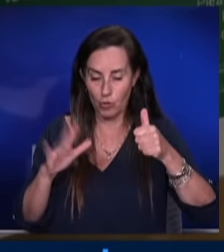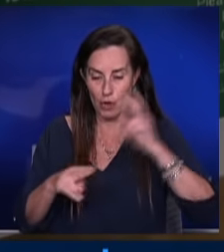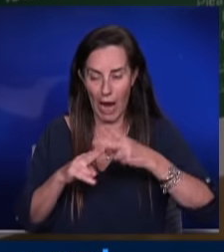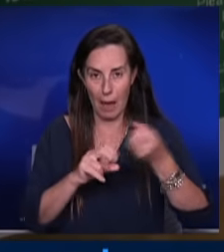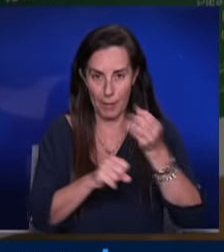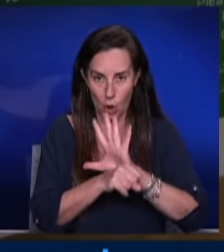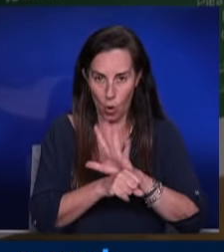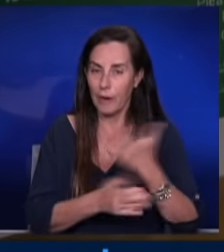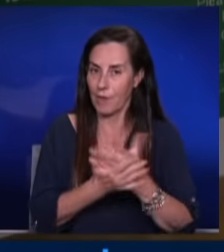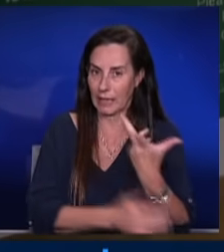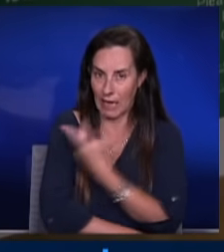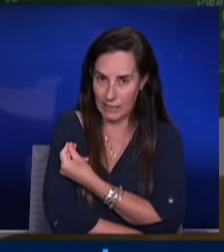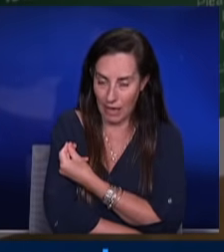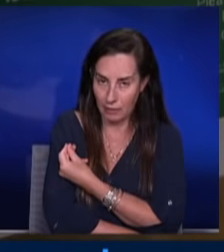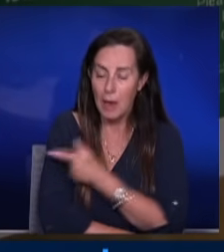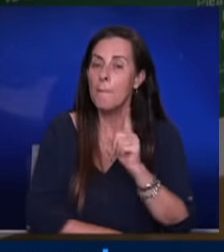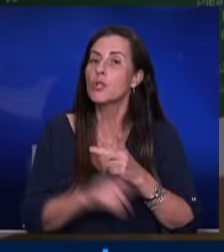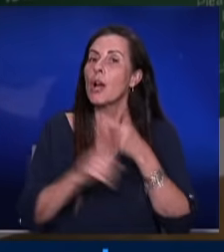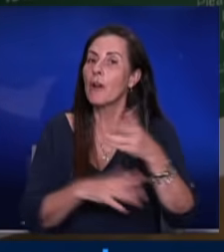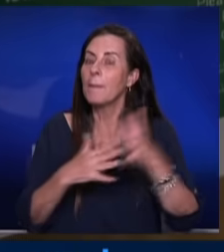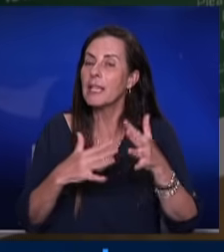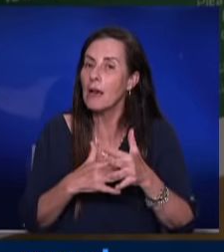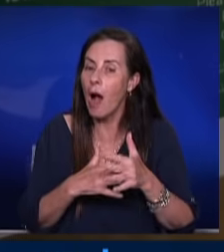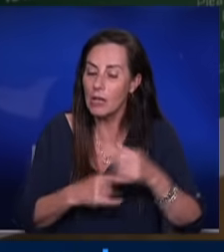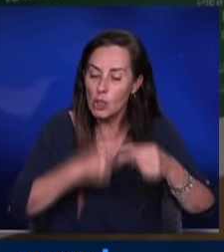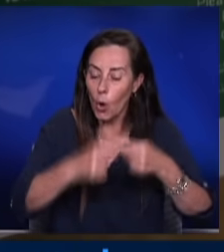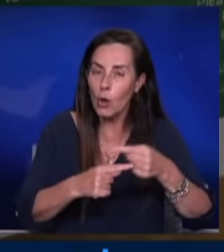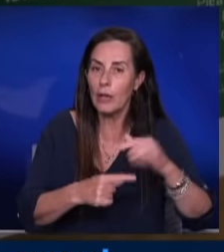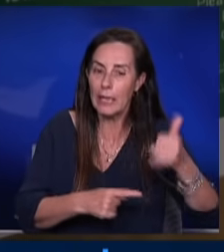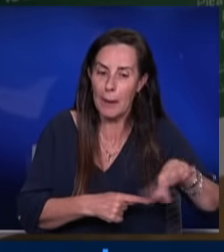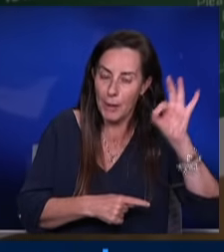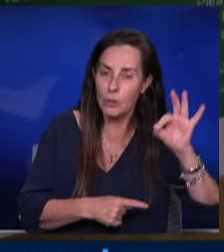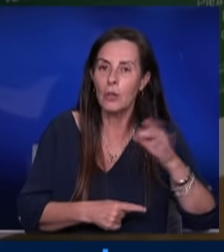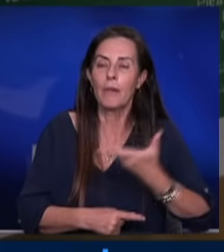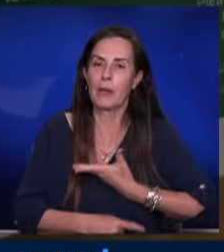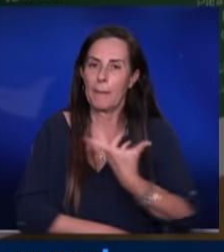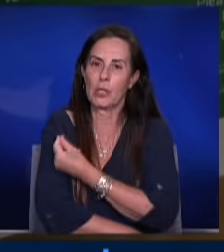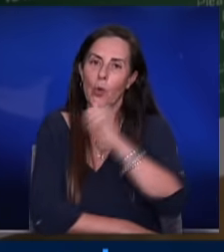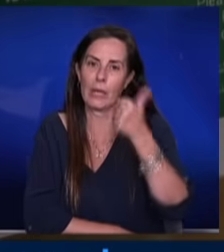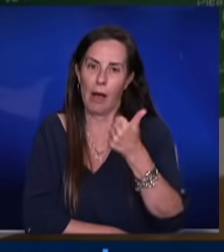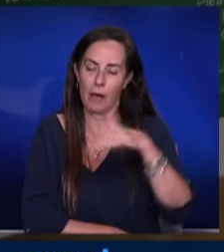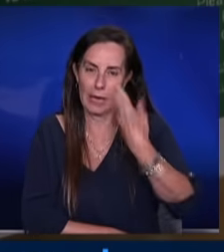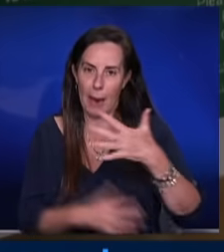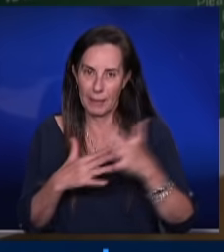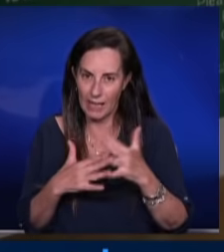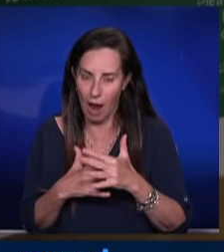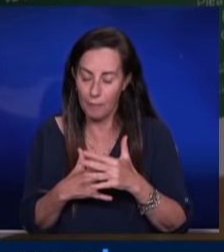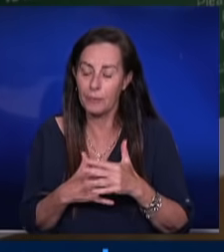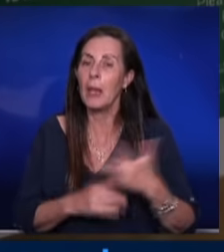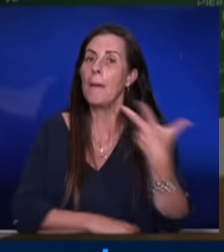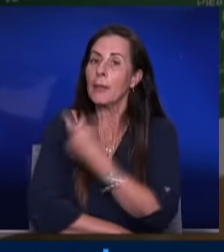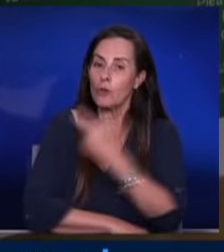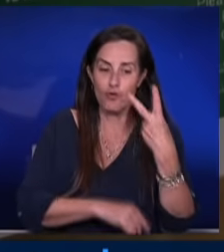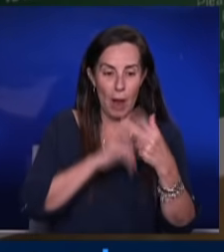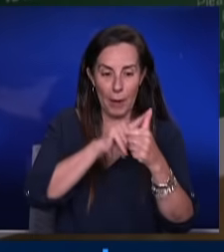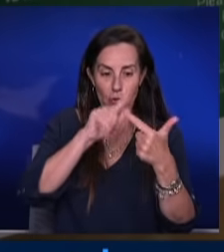בקורונה והתחסן, מי שעבר בדיקה סרולוגית שיצא חיובית וקיבל לפחות חיסון אחד אחרי הבדיקה, מתחסן בשתי